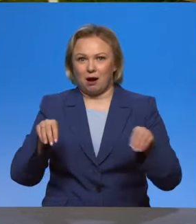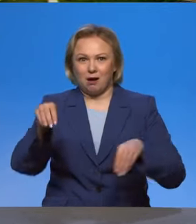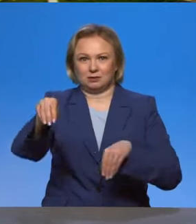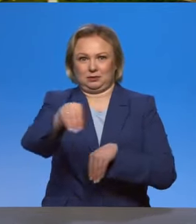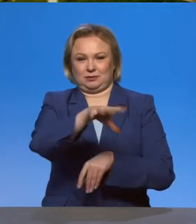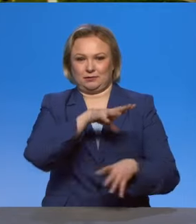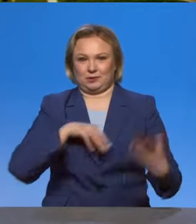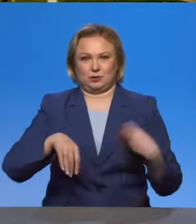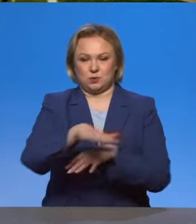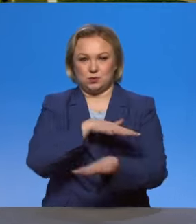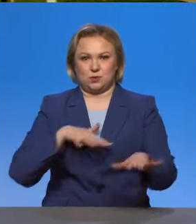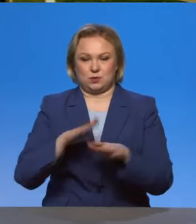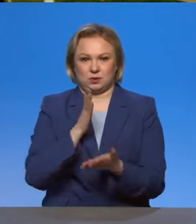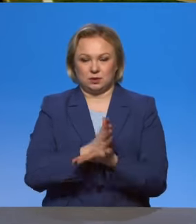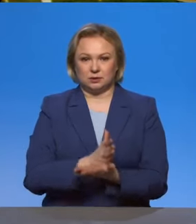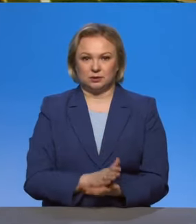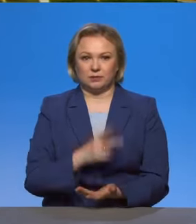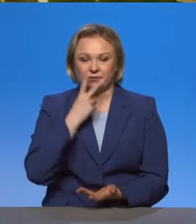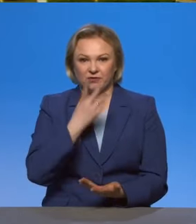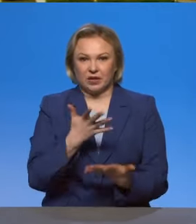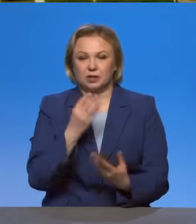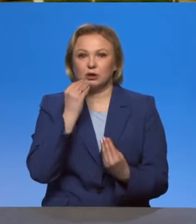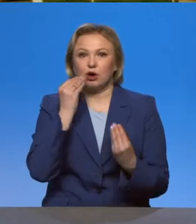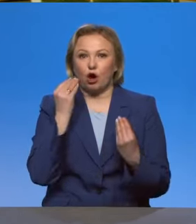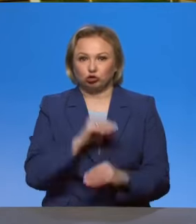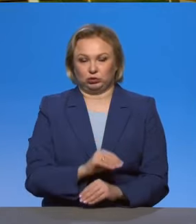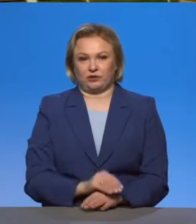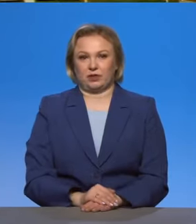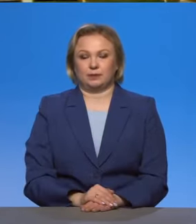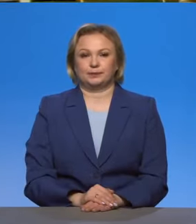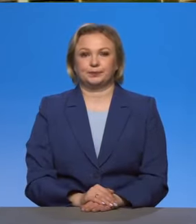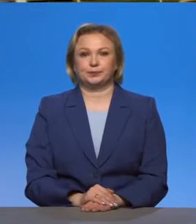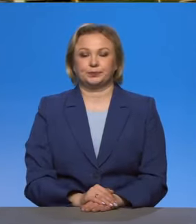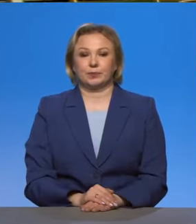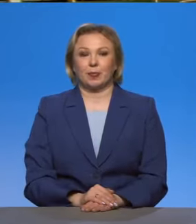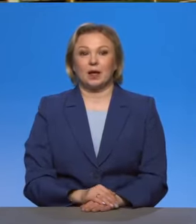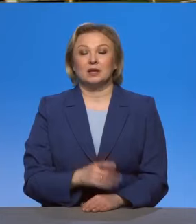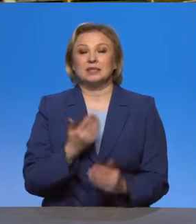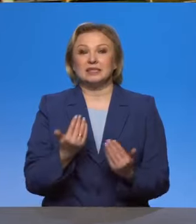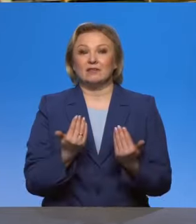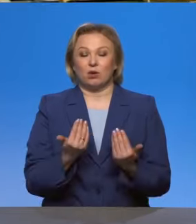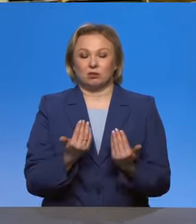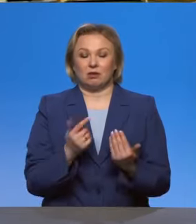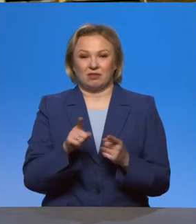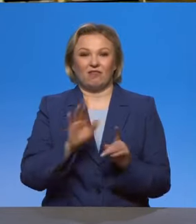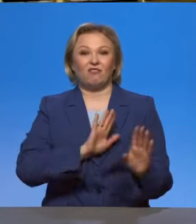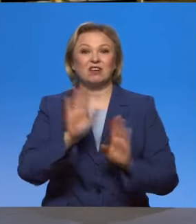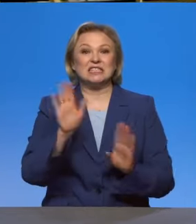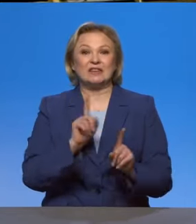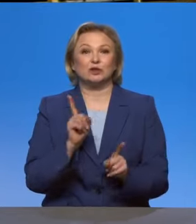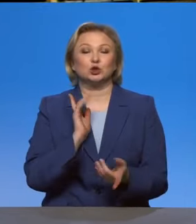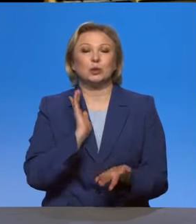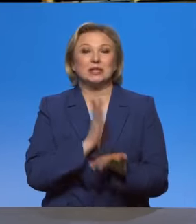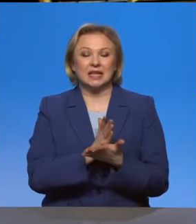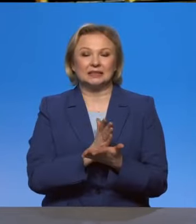который выглядит качественно. И сегодня те выставки, которые проводятся, да, и те